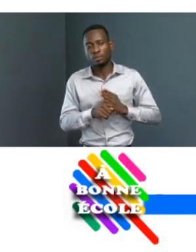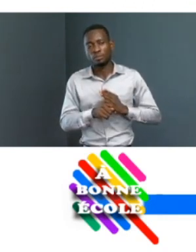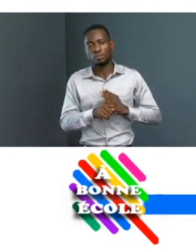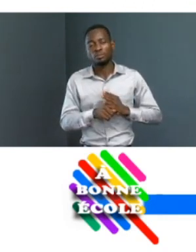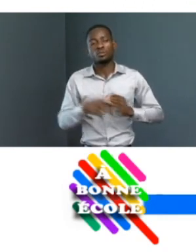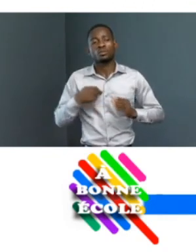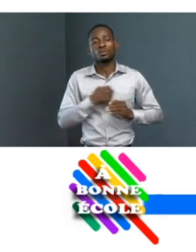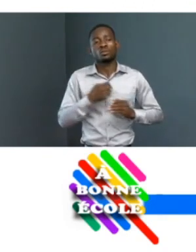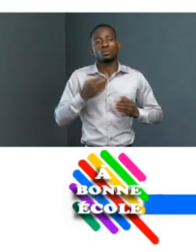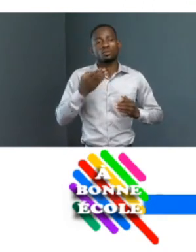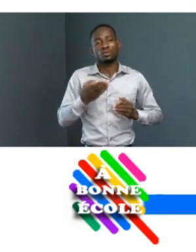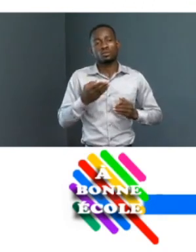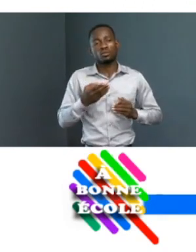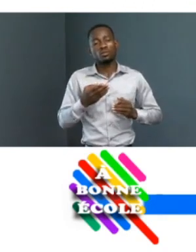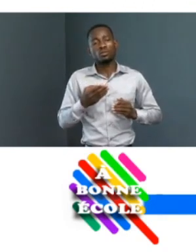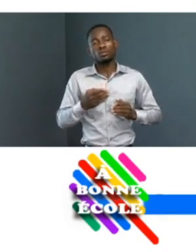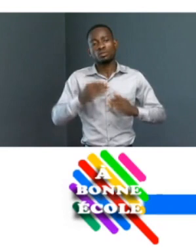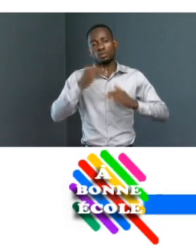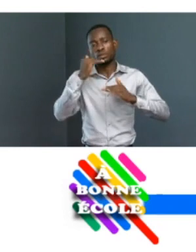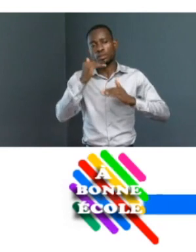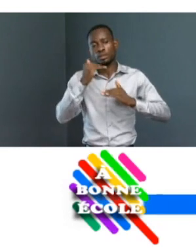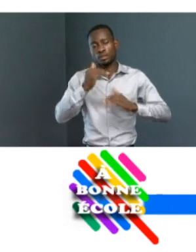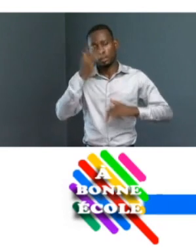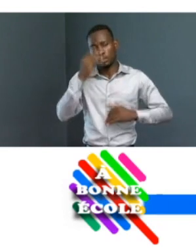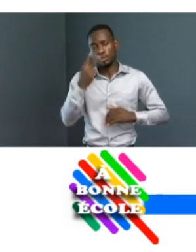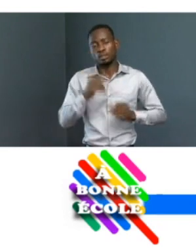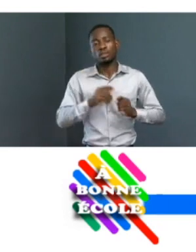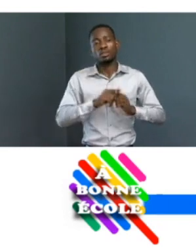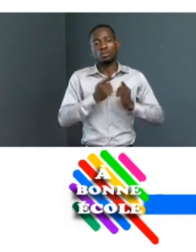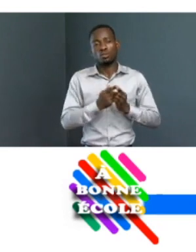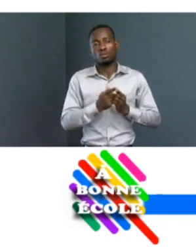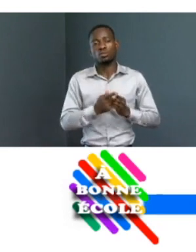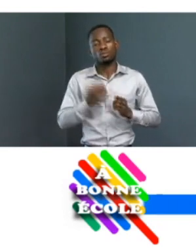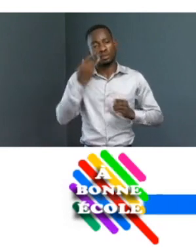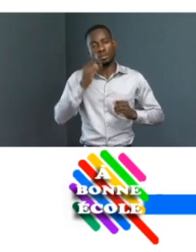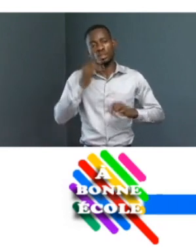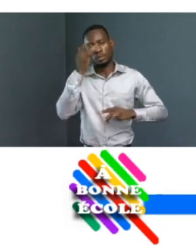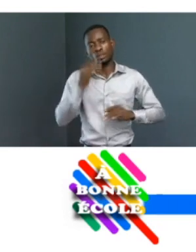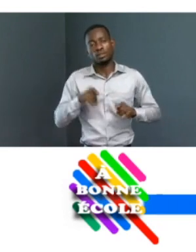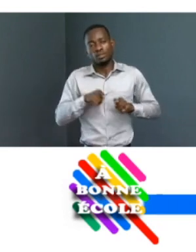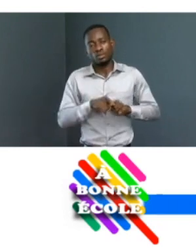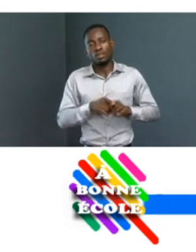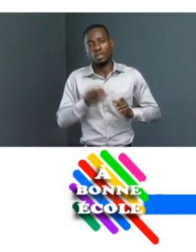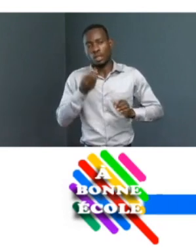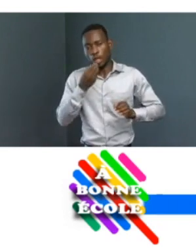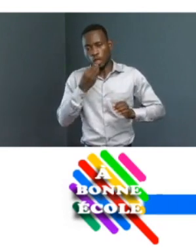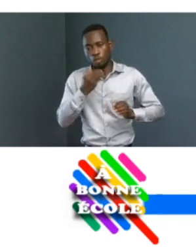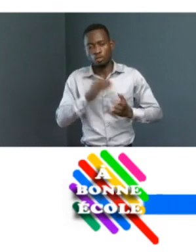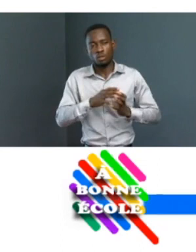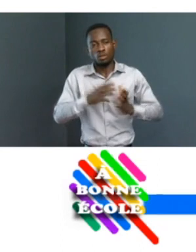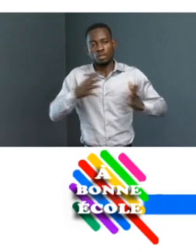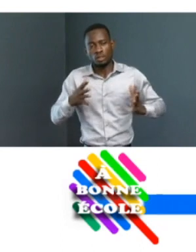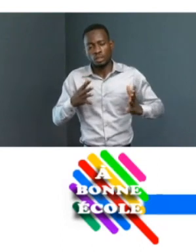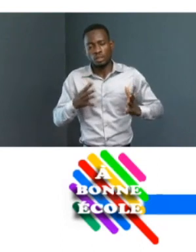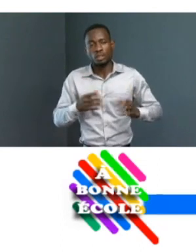Alors, nous avons les maladies, nous allons les classer en deux groupes. Il y a des maladies qui sont liées à la consommation d'excès et